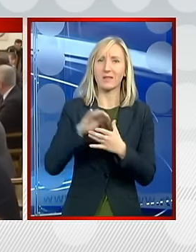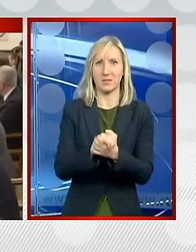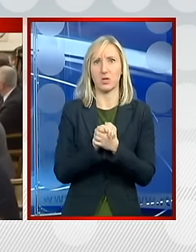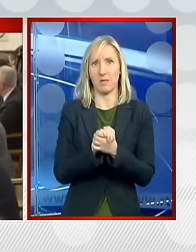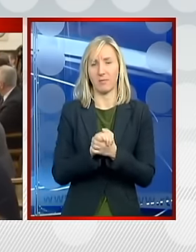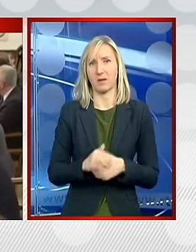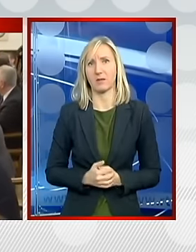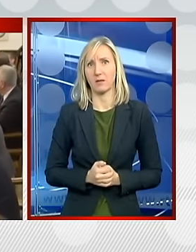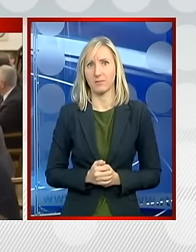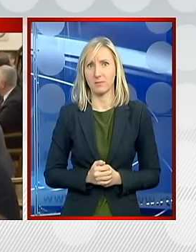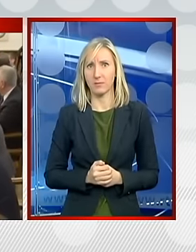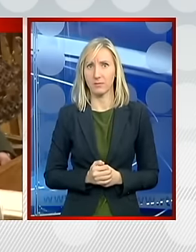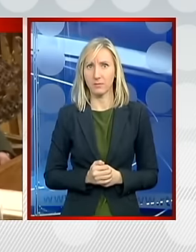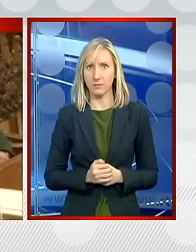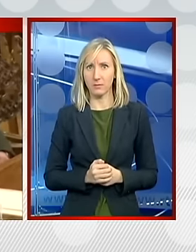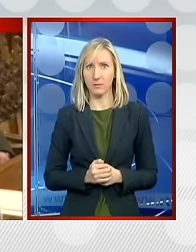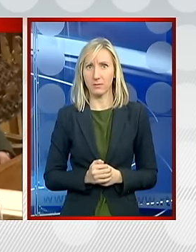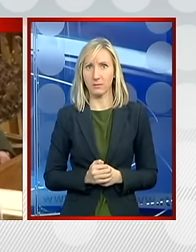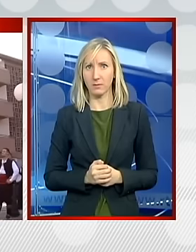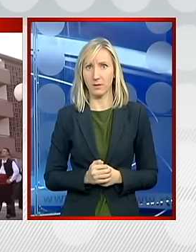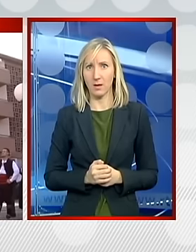prijatelje.